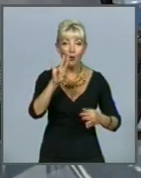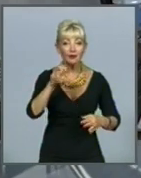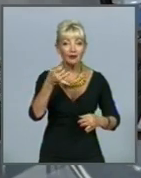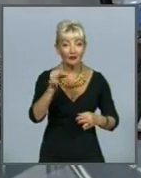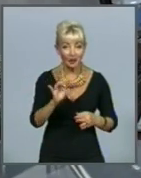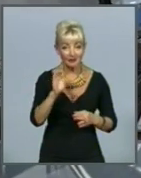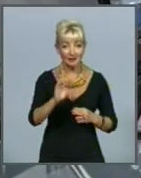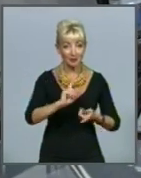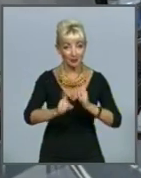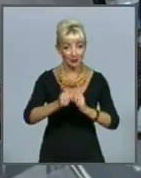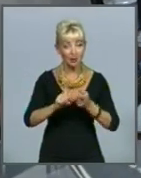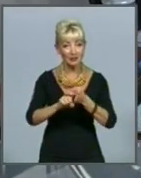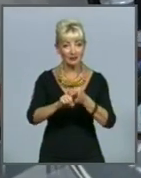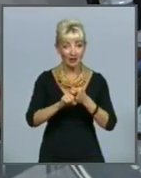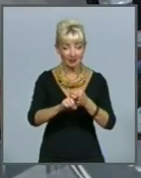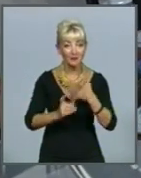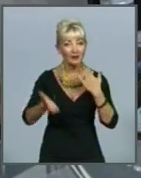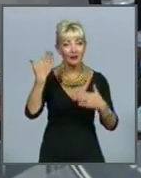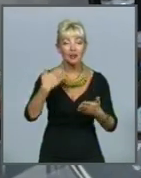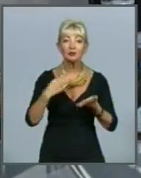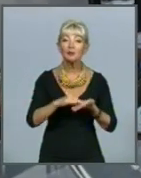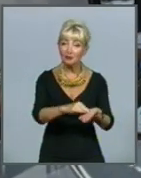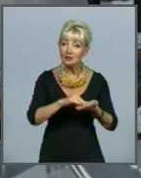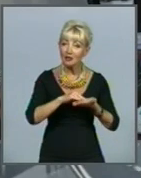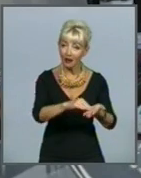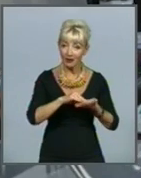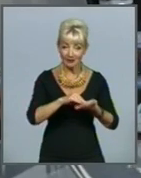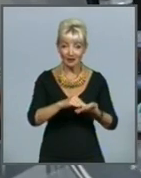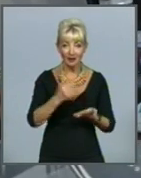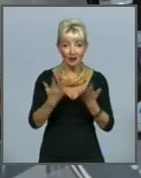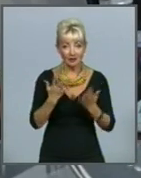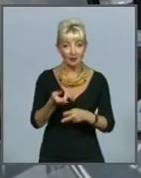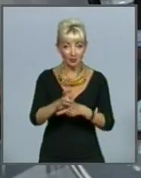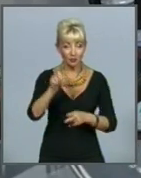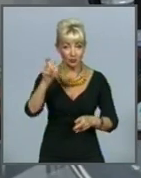сурдоперекладачем. Раніше ми писали на листиках, от якщо приходив чоловік без слуха,